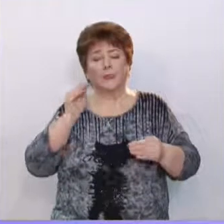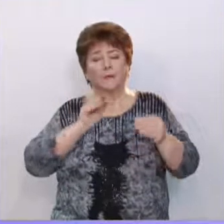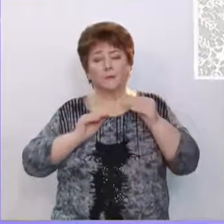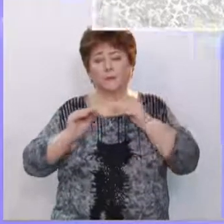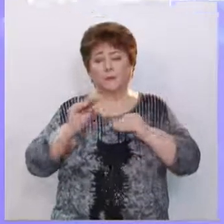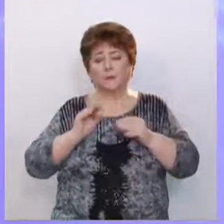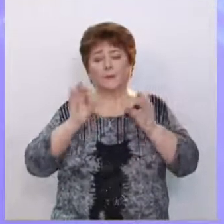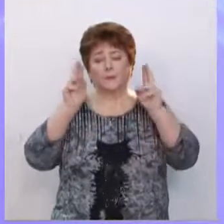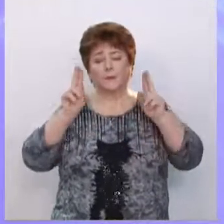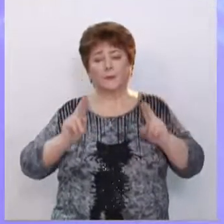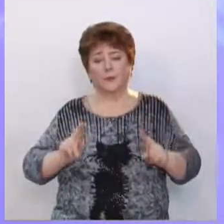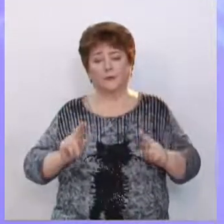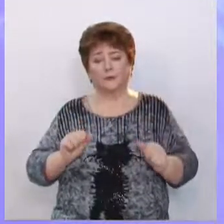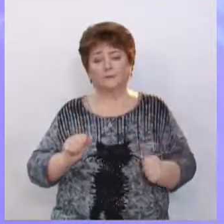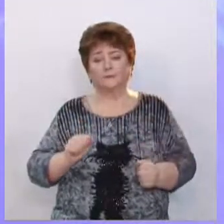Сформулируем правило.